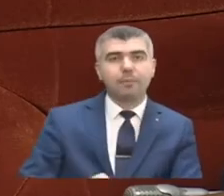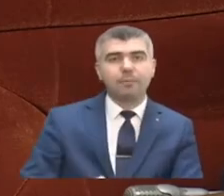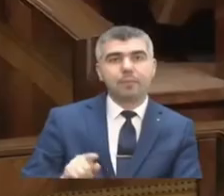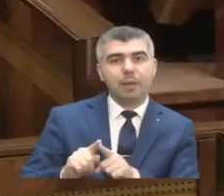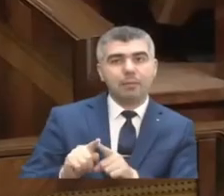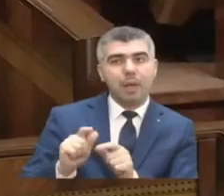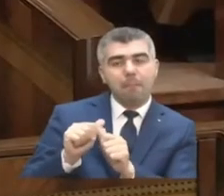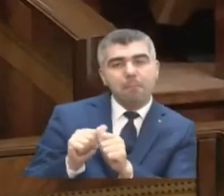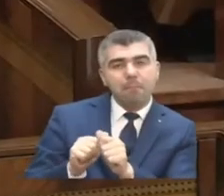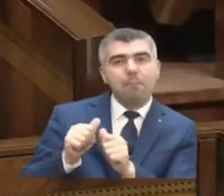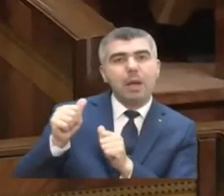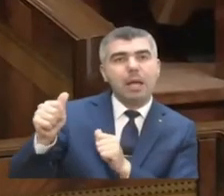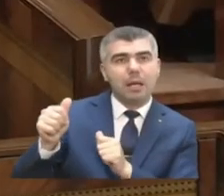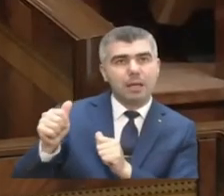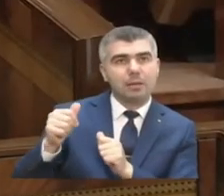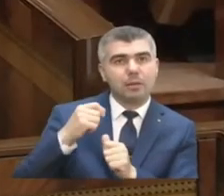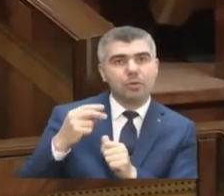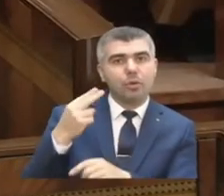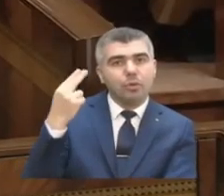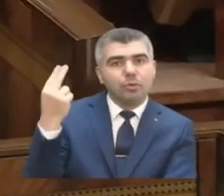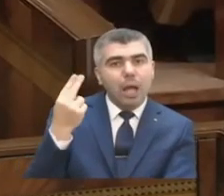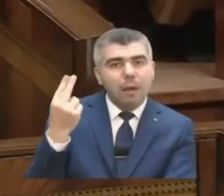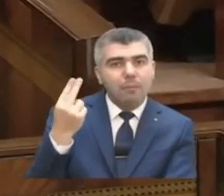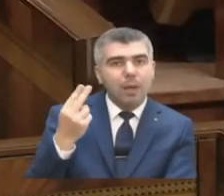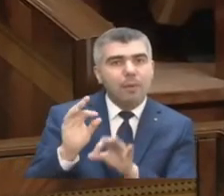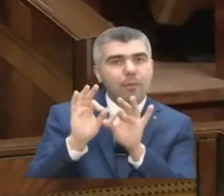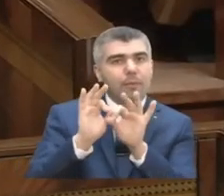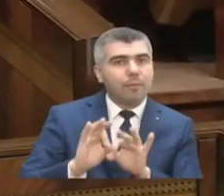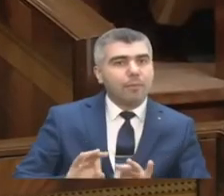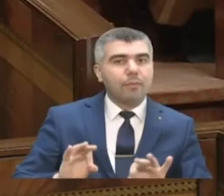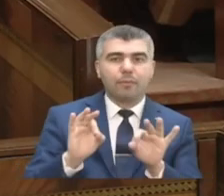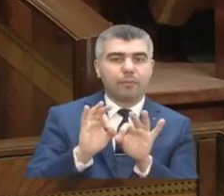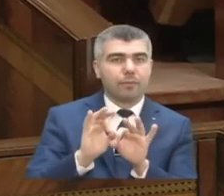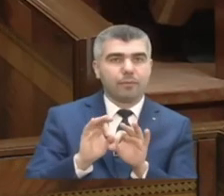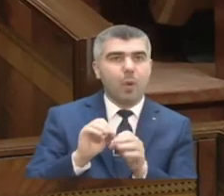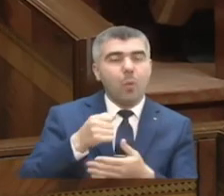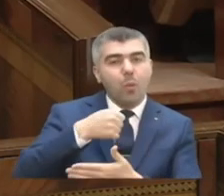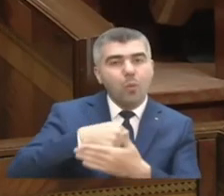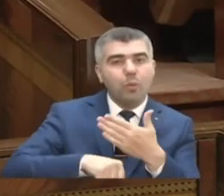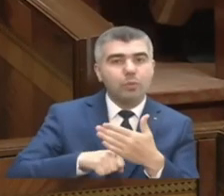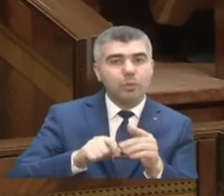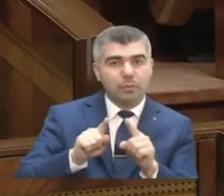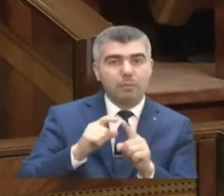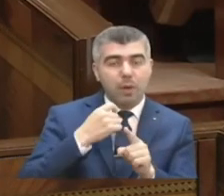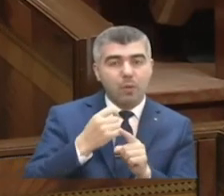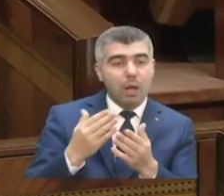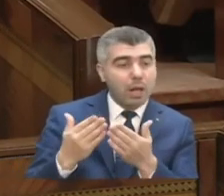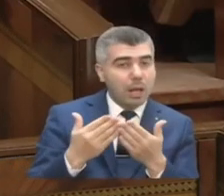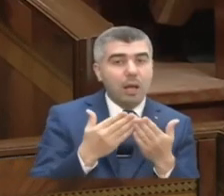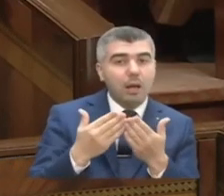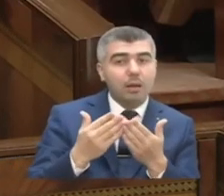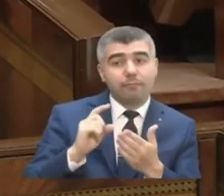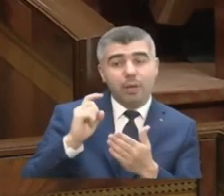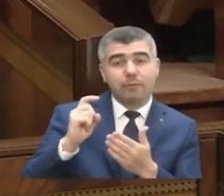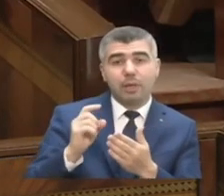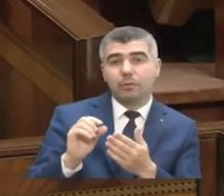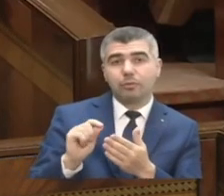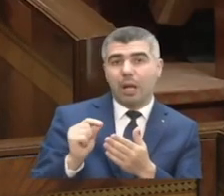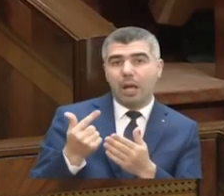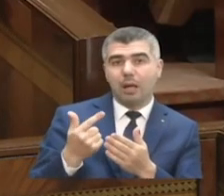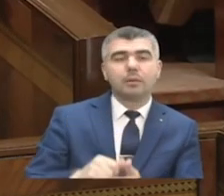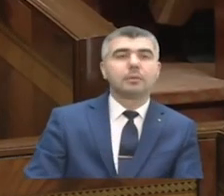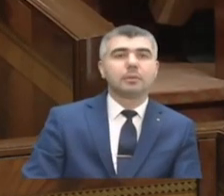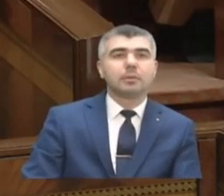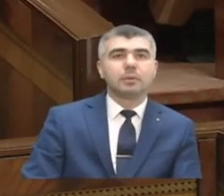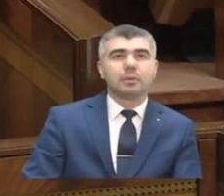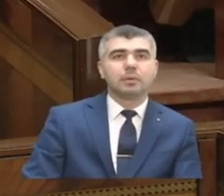بعيده اللي ما فيهمش الجامعات، هذا يقري ولده واخا حتى بمليون ونص للشهر.